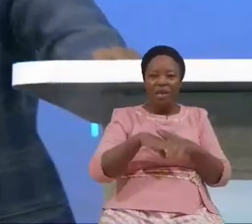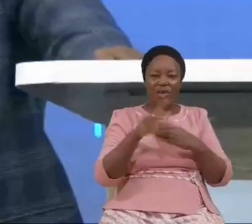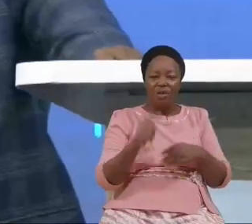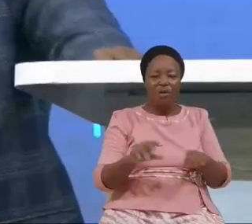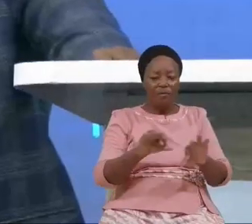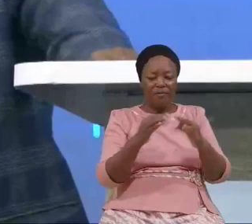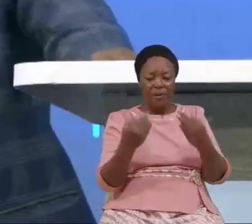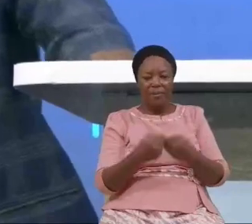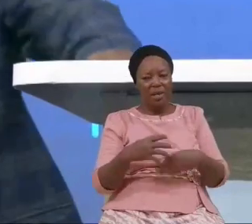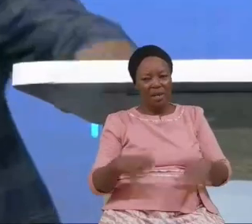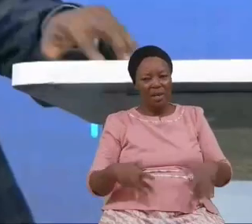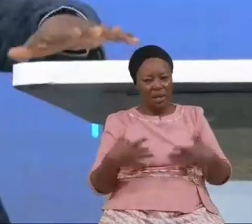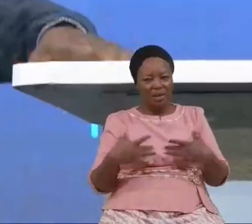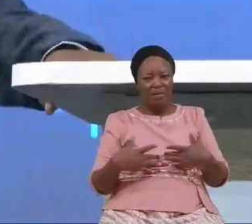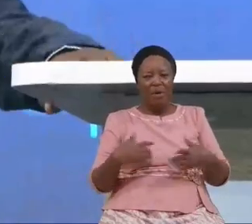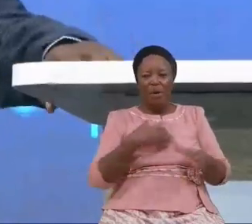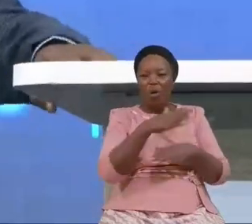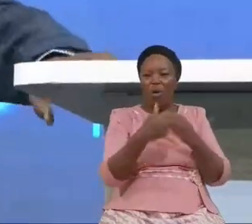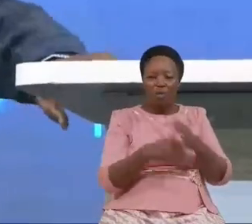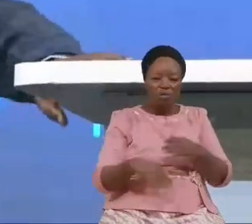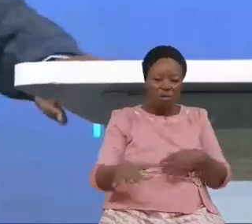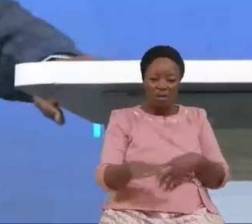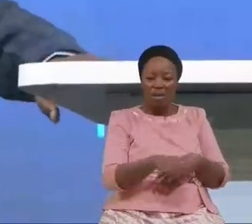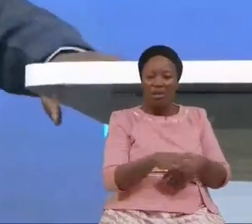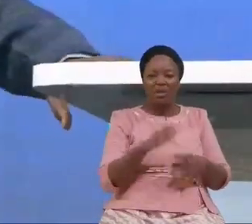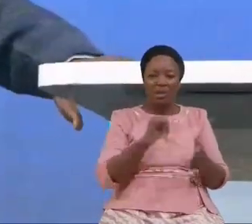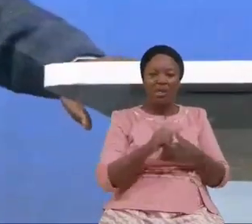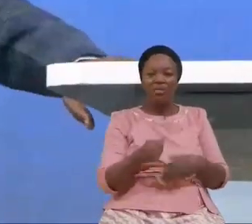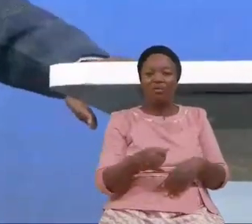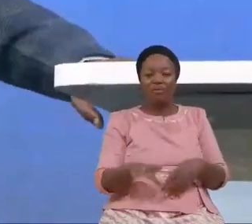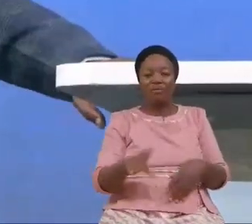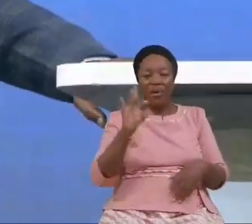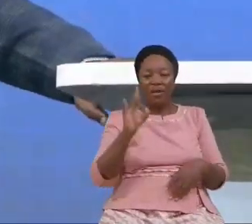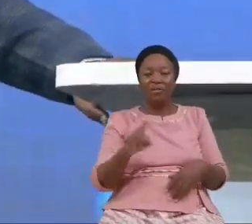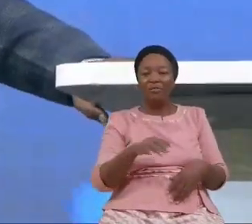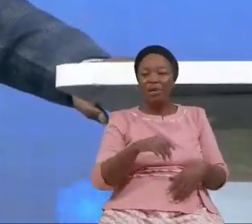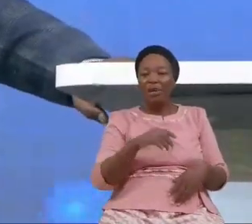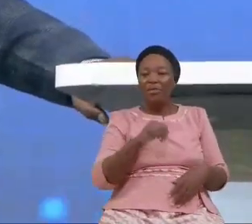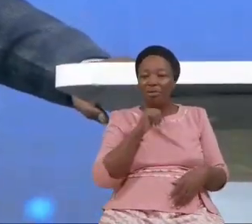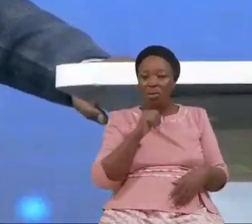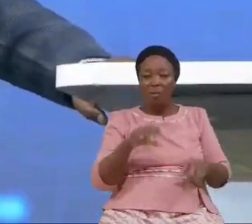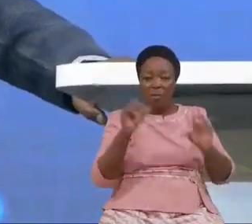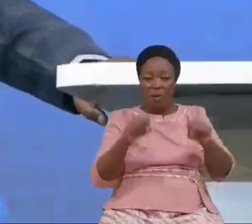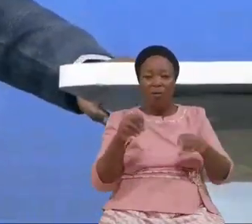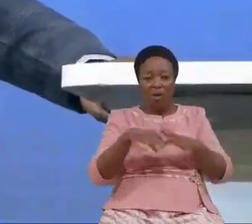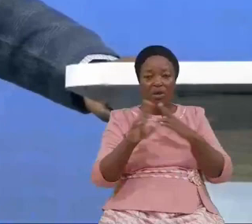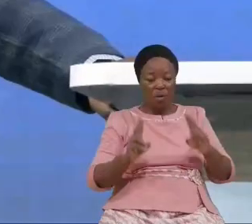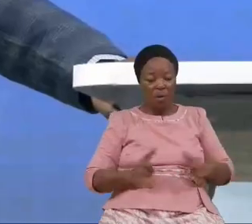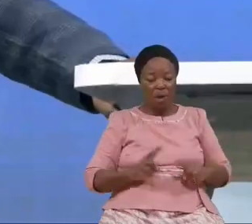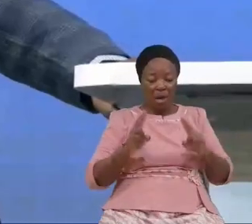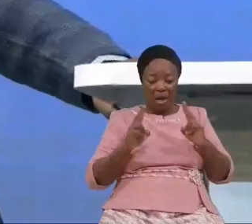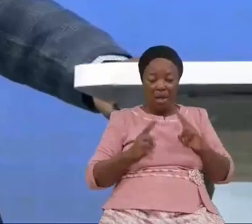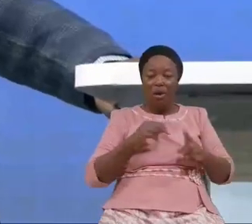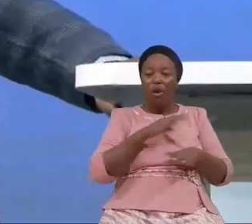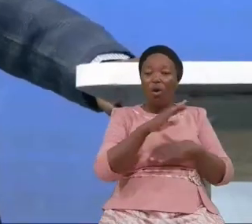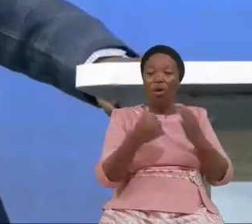vie familiale toutes ces choses que tu trouvais impossible dans ta santé